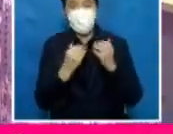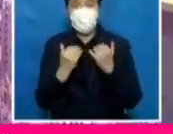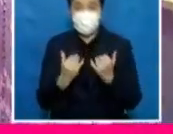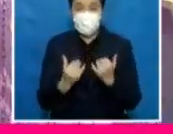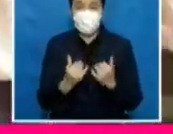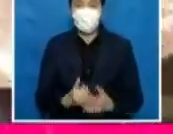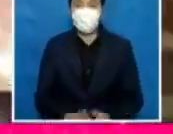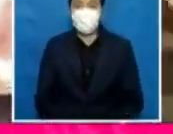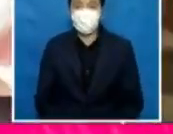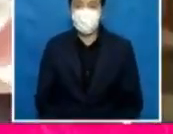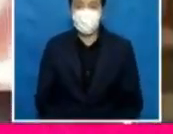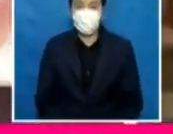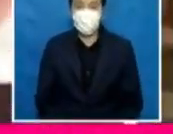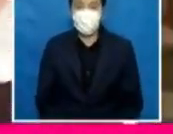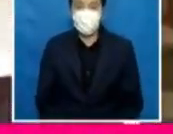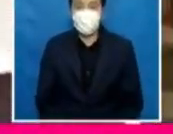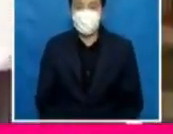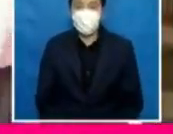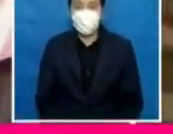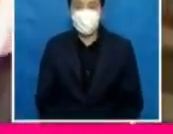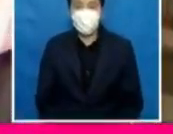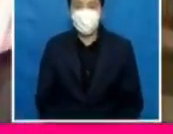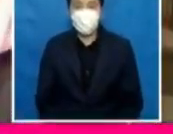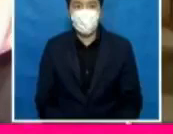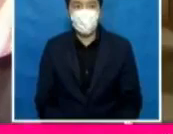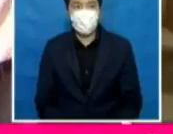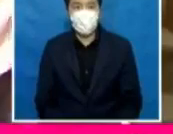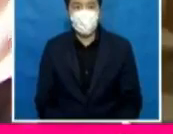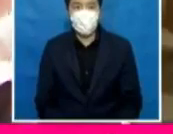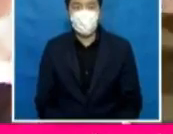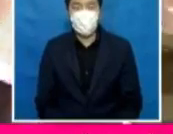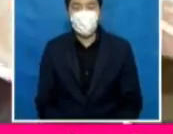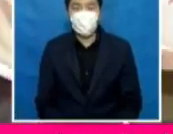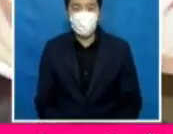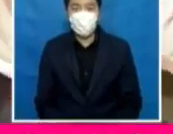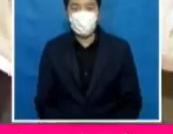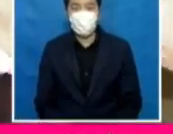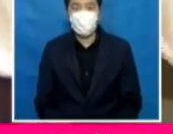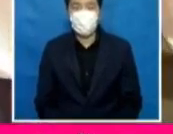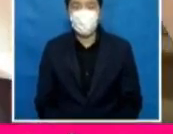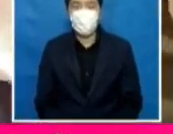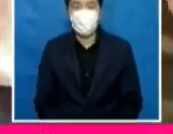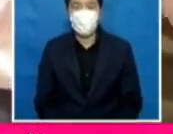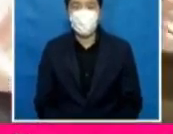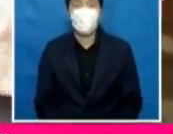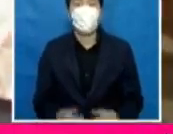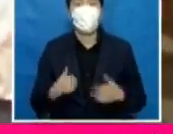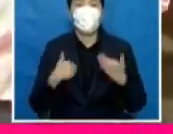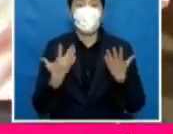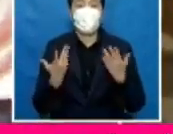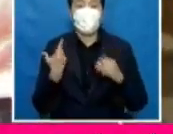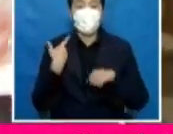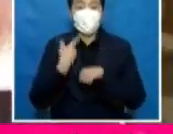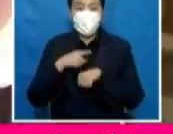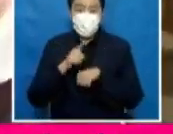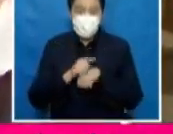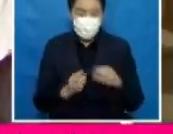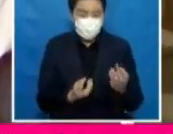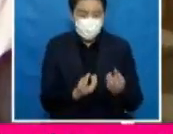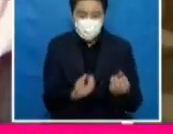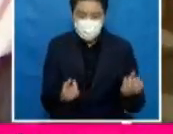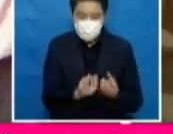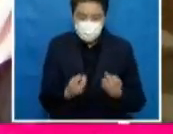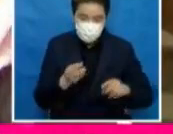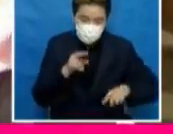เร ระหว่างรอท่านประธานตรวจสอบลูกบอล นะครับขอประ